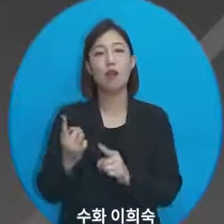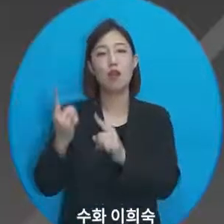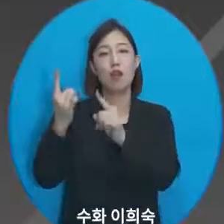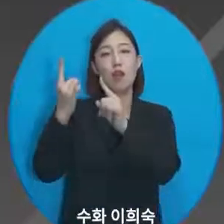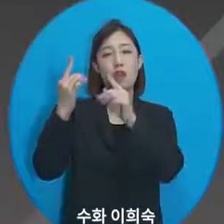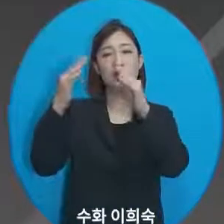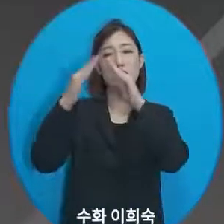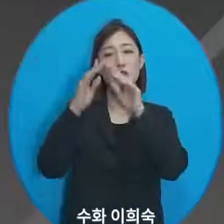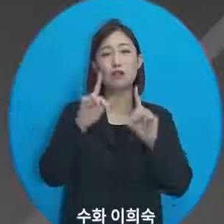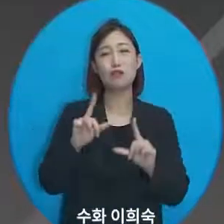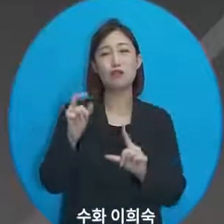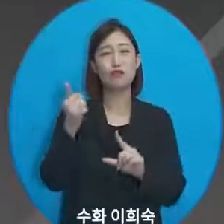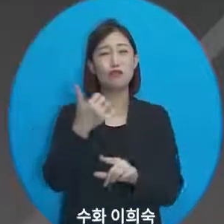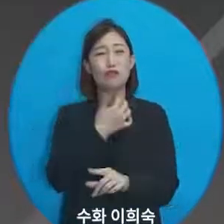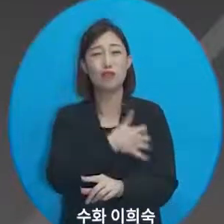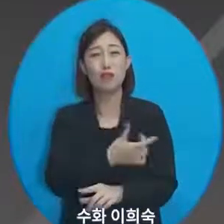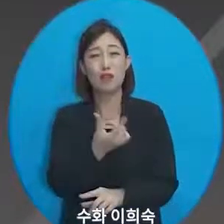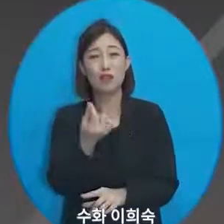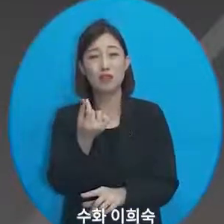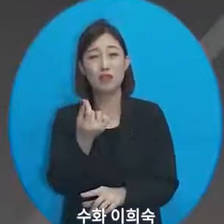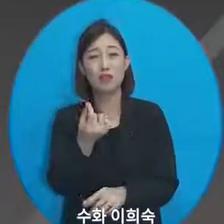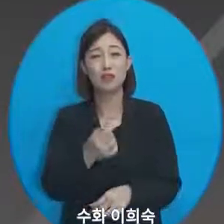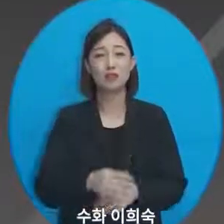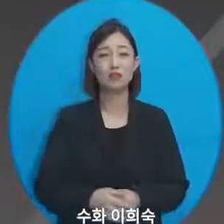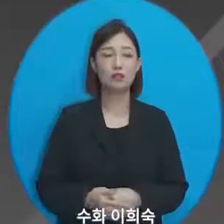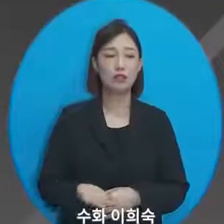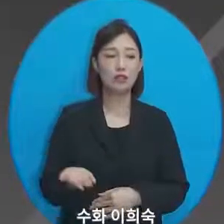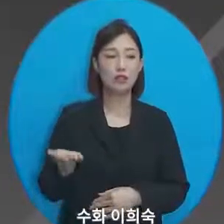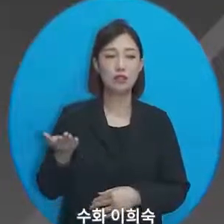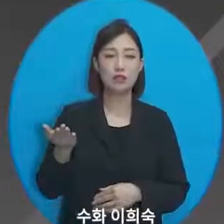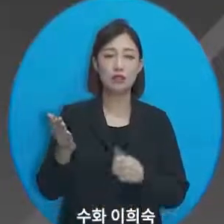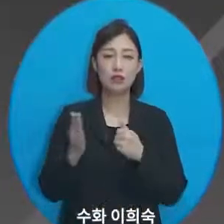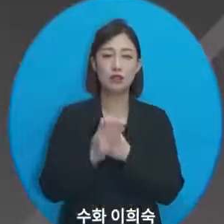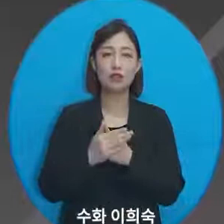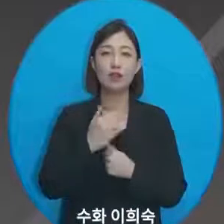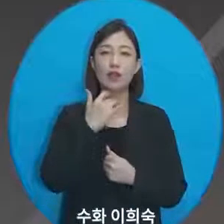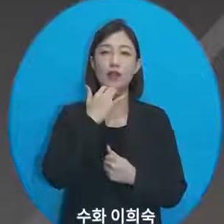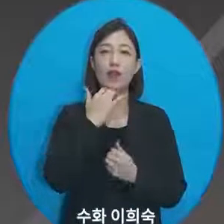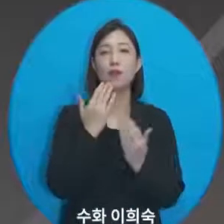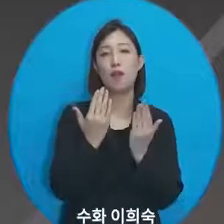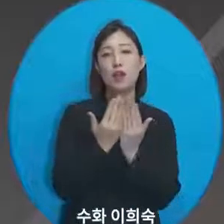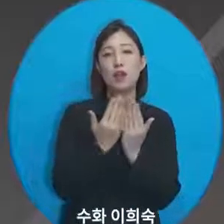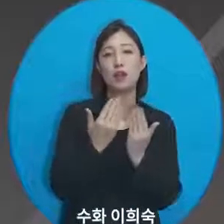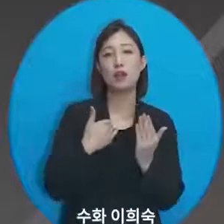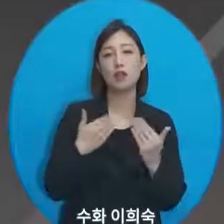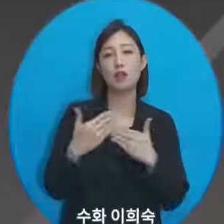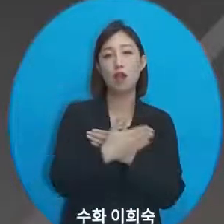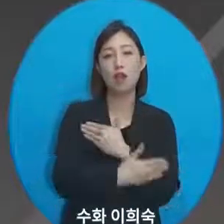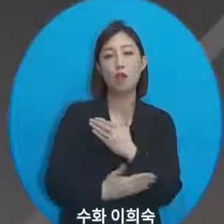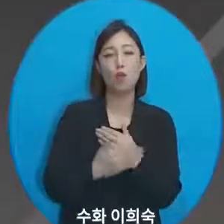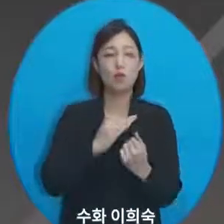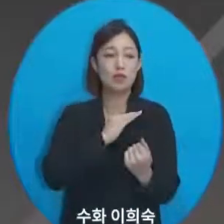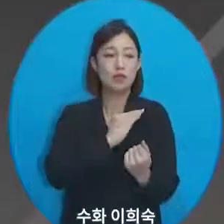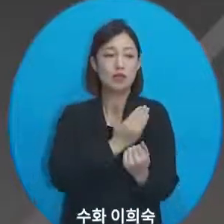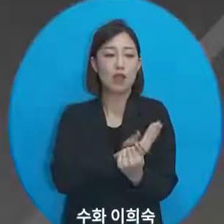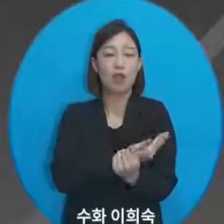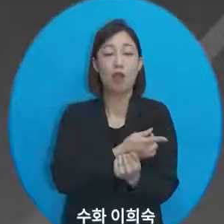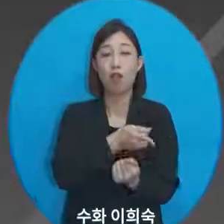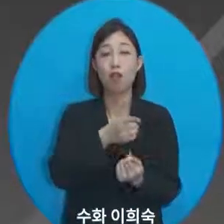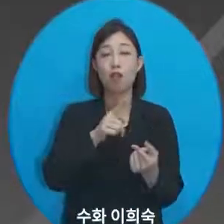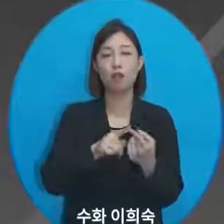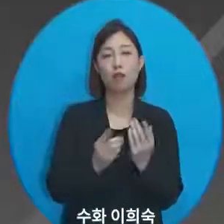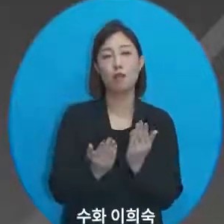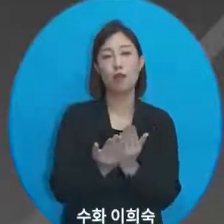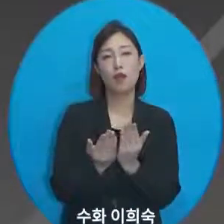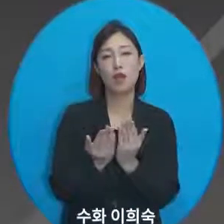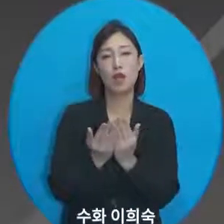말은 자기가 살고 있는 집을 늙어가면서 자기 신체의 변화에 맞춰서 어떻게